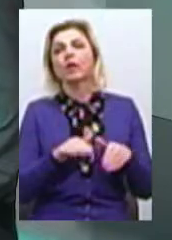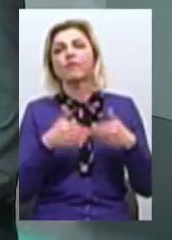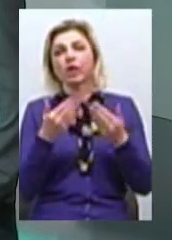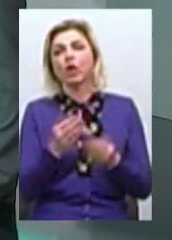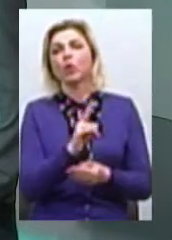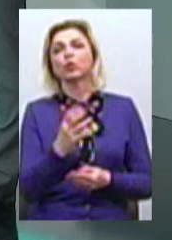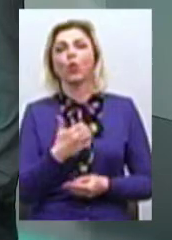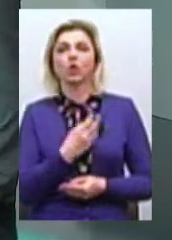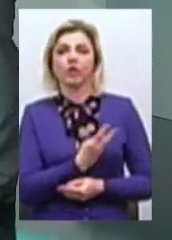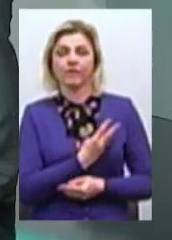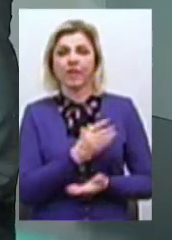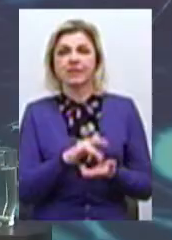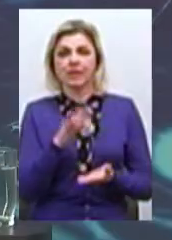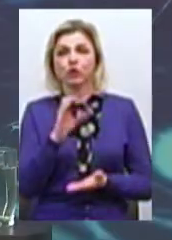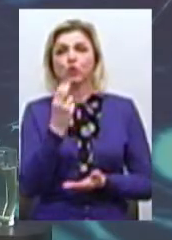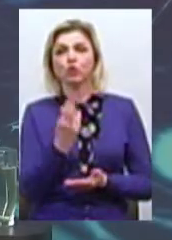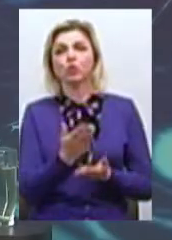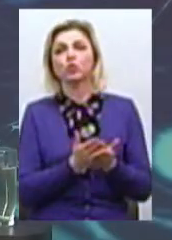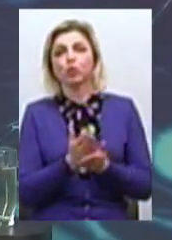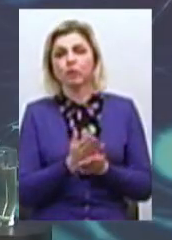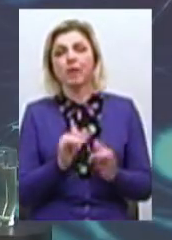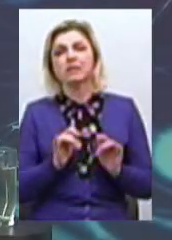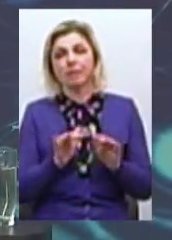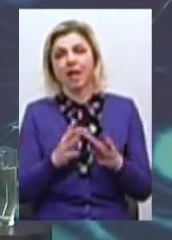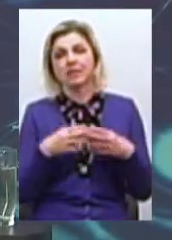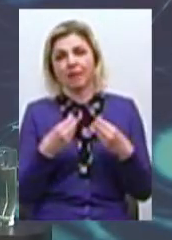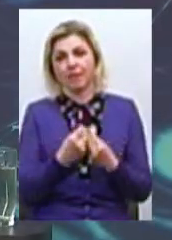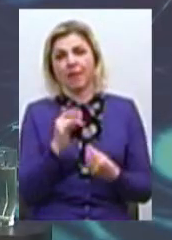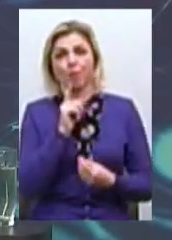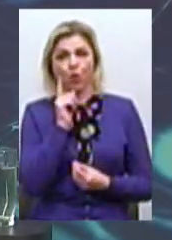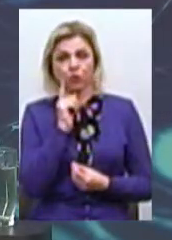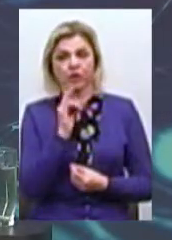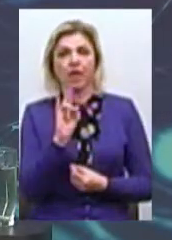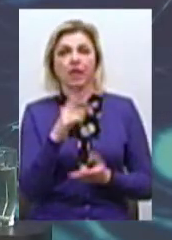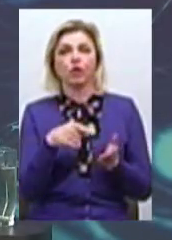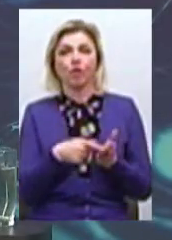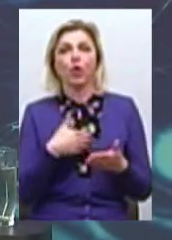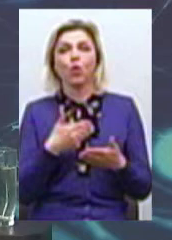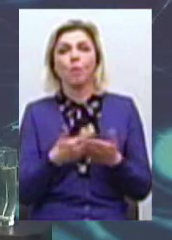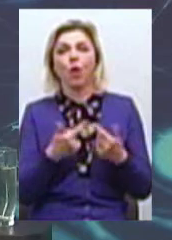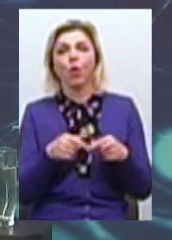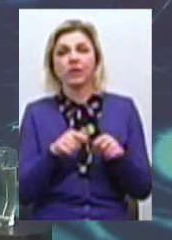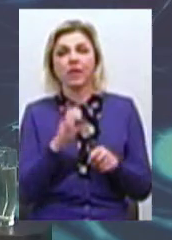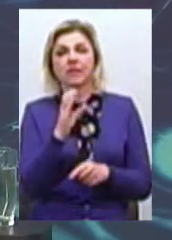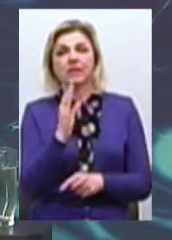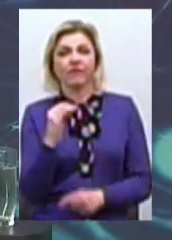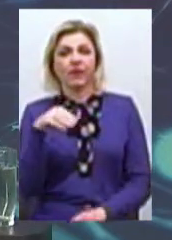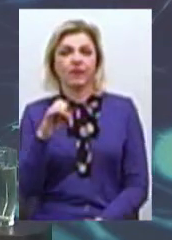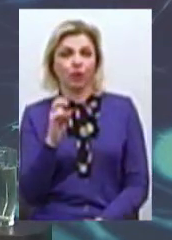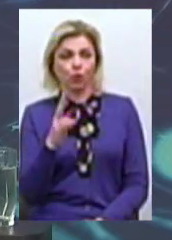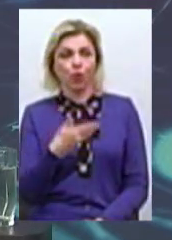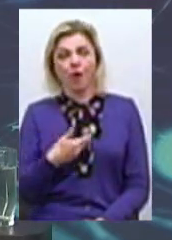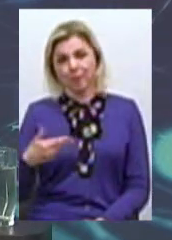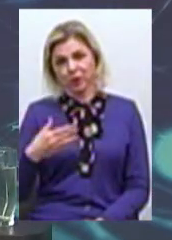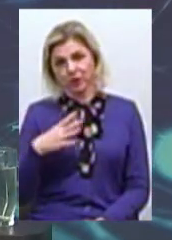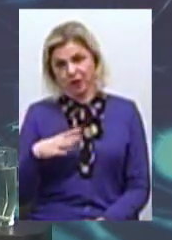хоче стати наставником? В Центр соціальних служб, права сім'ї, дітей та молоді. У нас в Миколаєві ще в громадську організацію «Світа на колії». Ми чекаємо